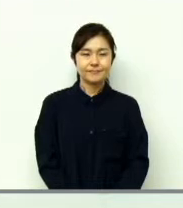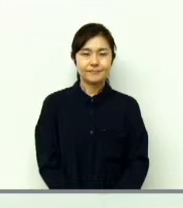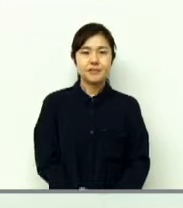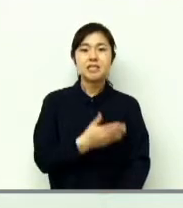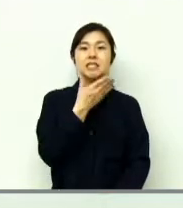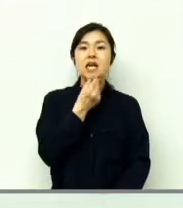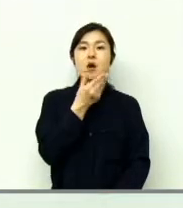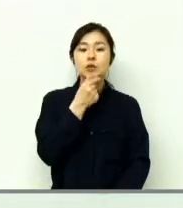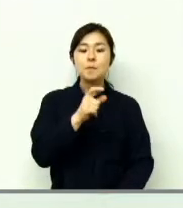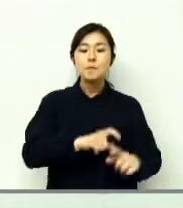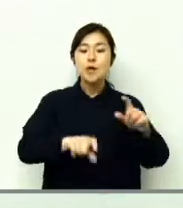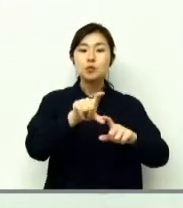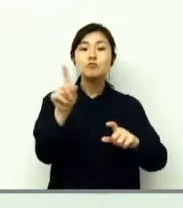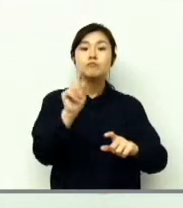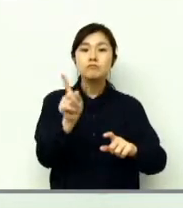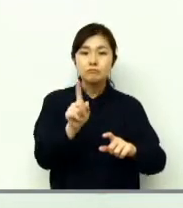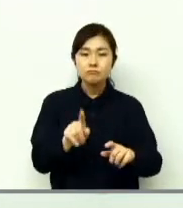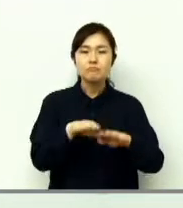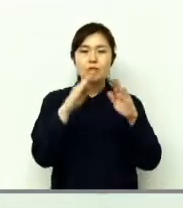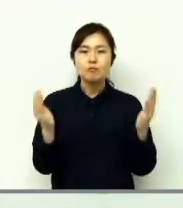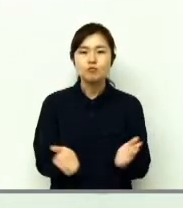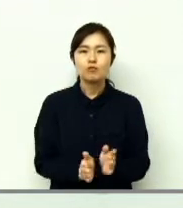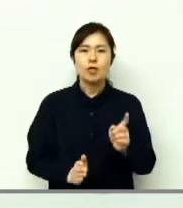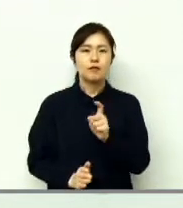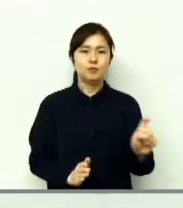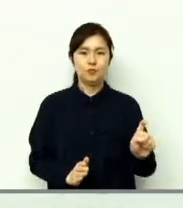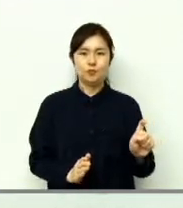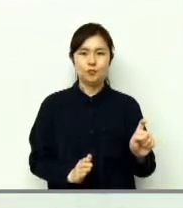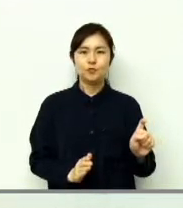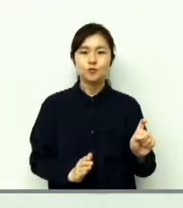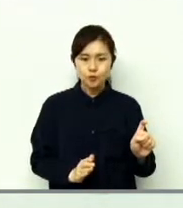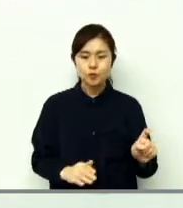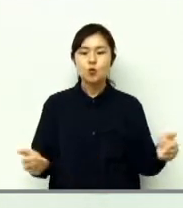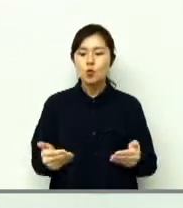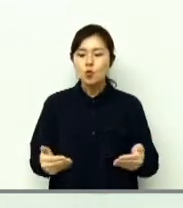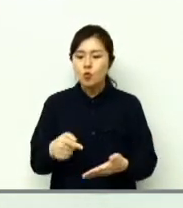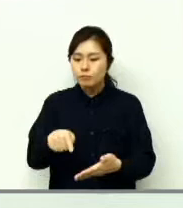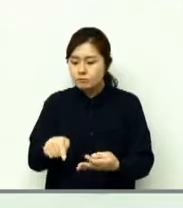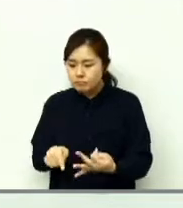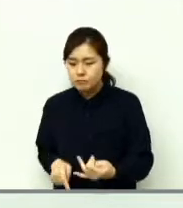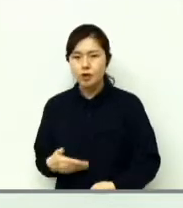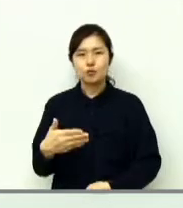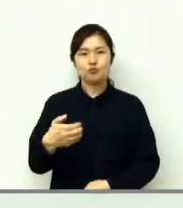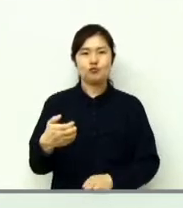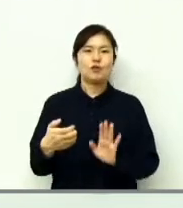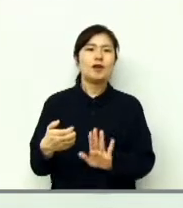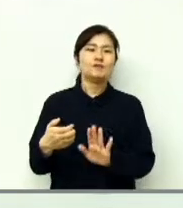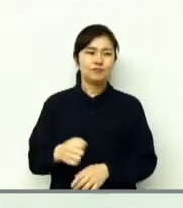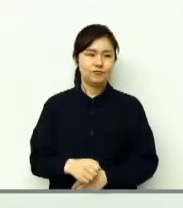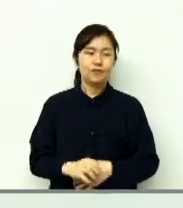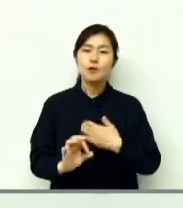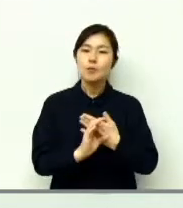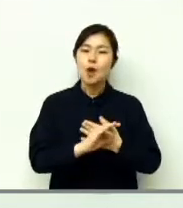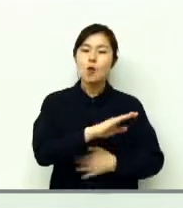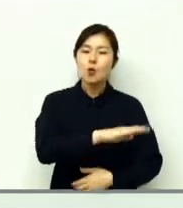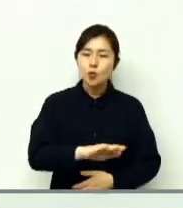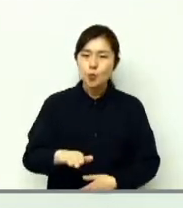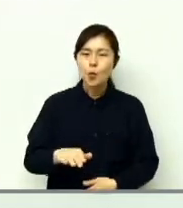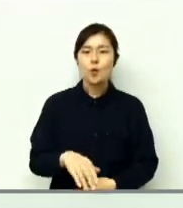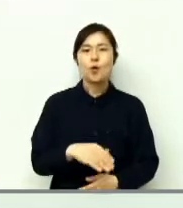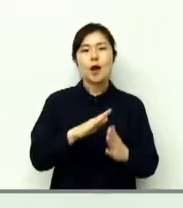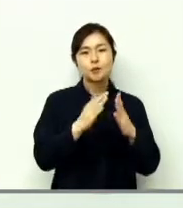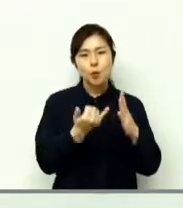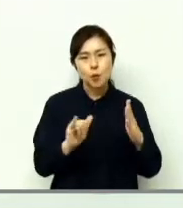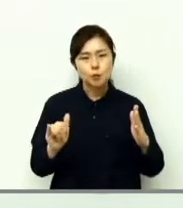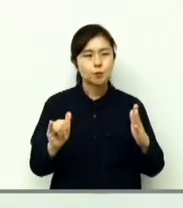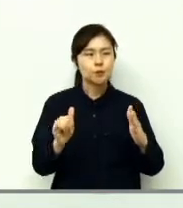はこの10項目90の事業からなるものでございまして、子どもの幸せ倍増、家族の幸せ倍増等ですね、